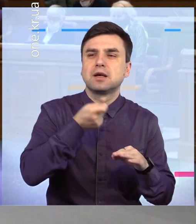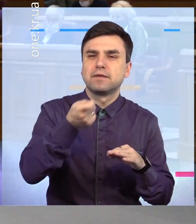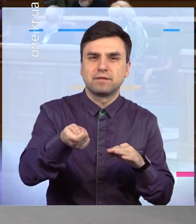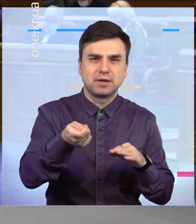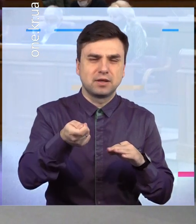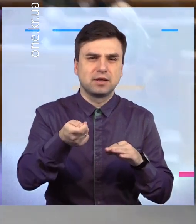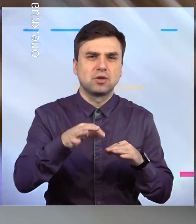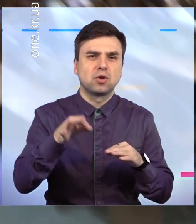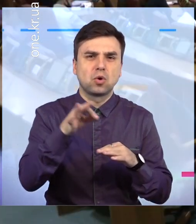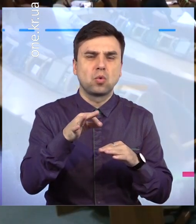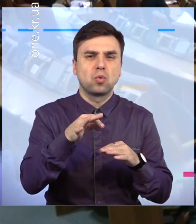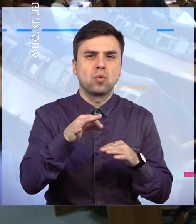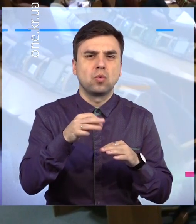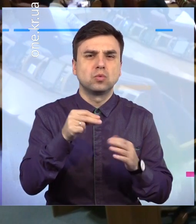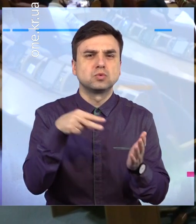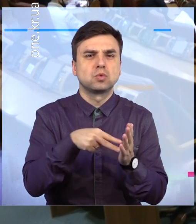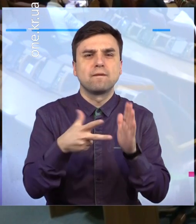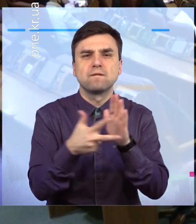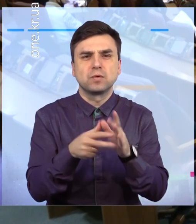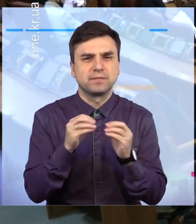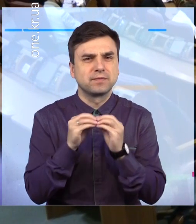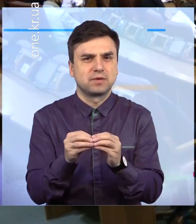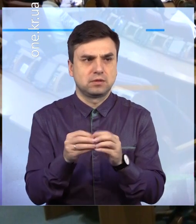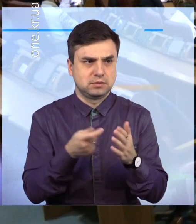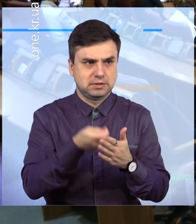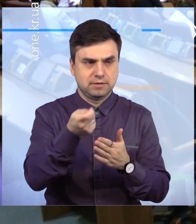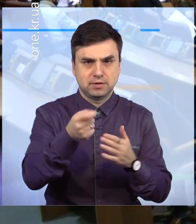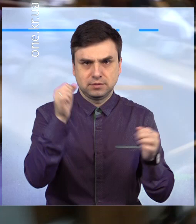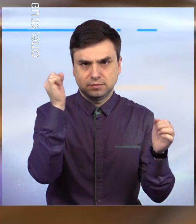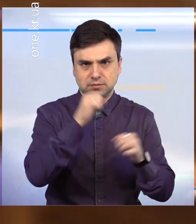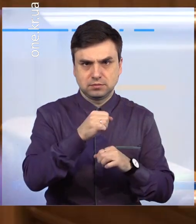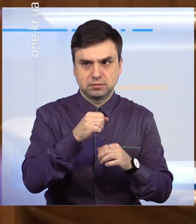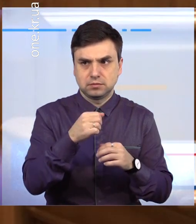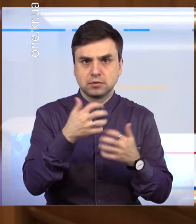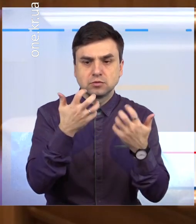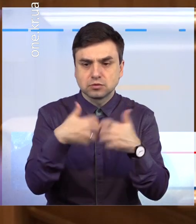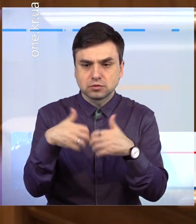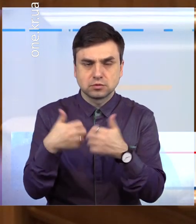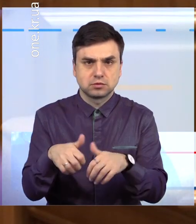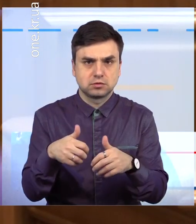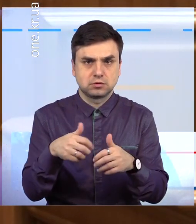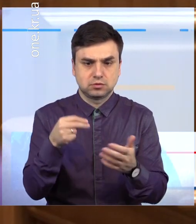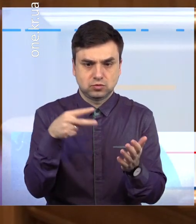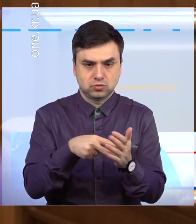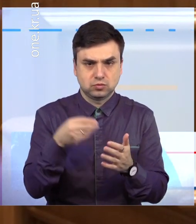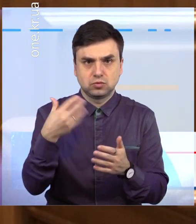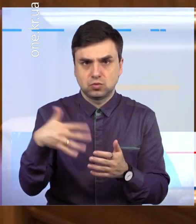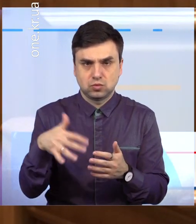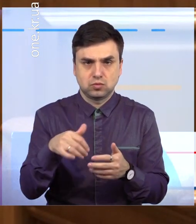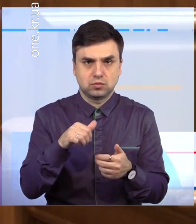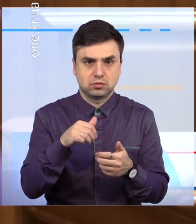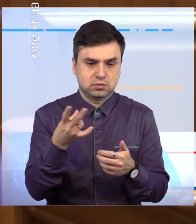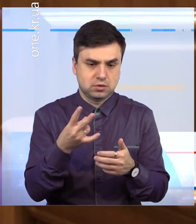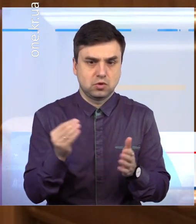у політичній площині. Адже зростання вартості перевезення є вимушеною мірою. Ну, з 19-го року ціни на бензин,